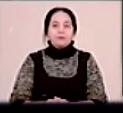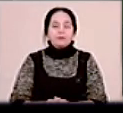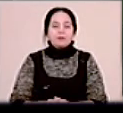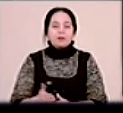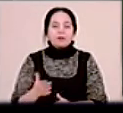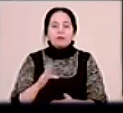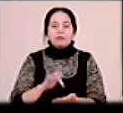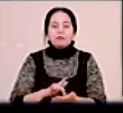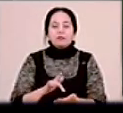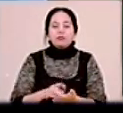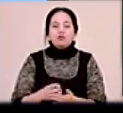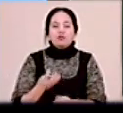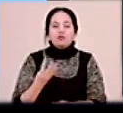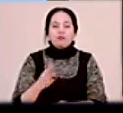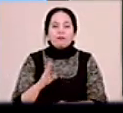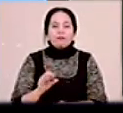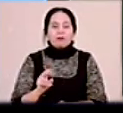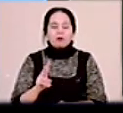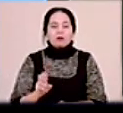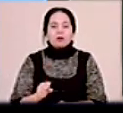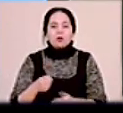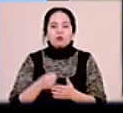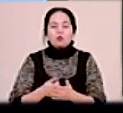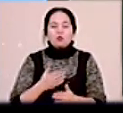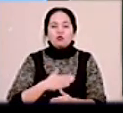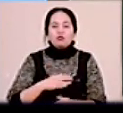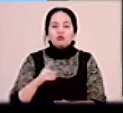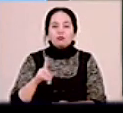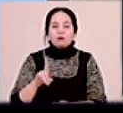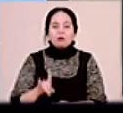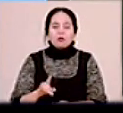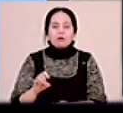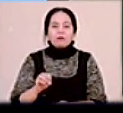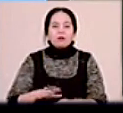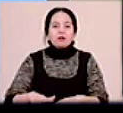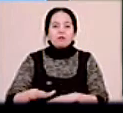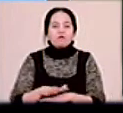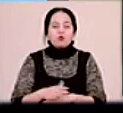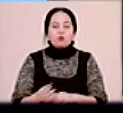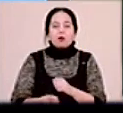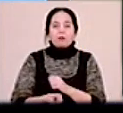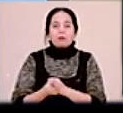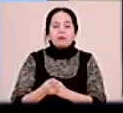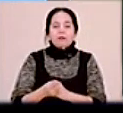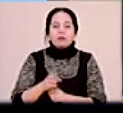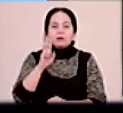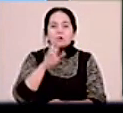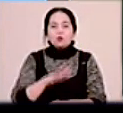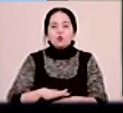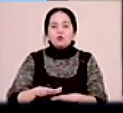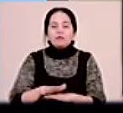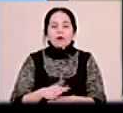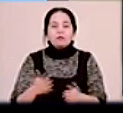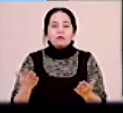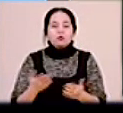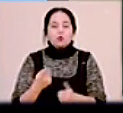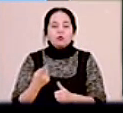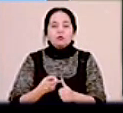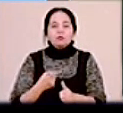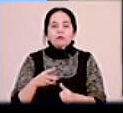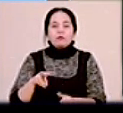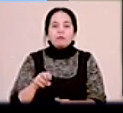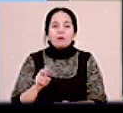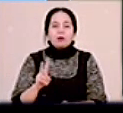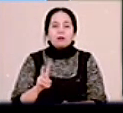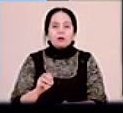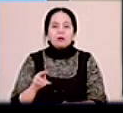В середине IV века до нашей эры в Европе образовалось государство, которое называлось